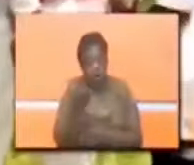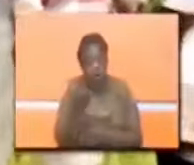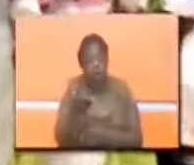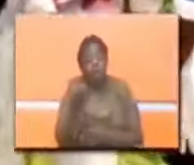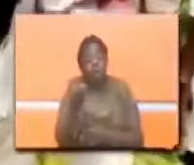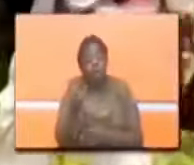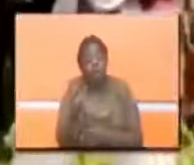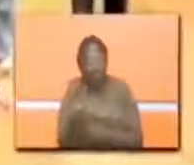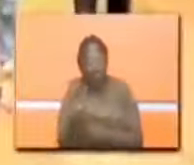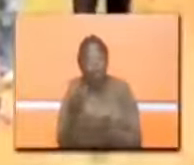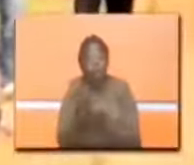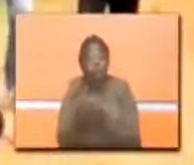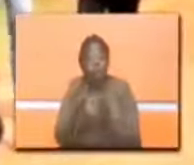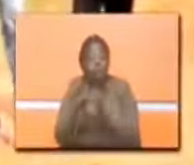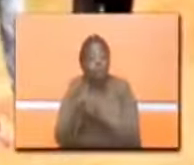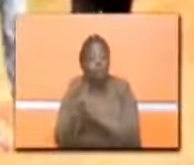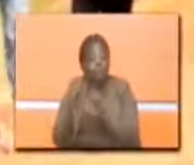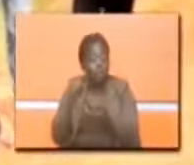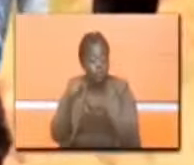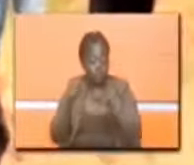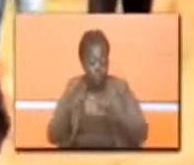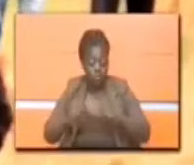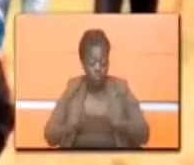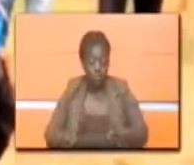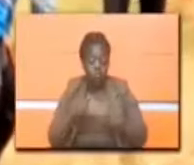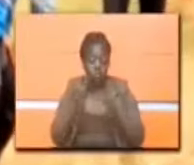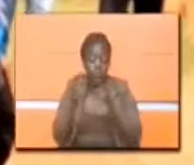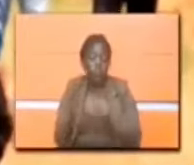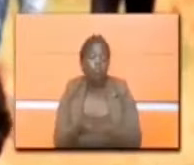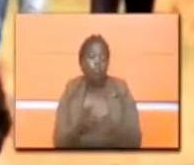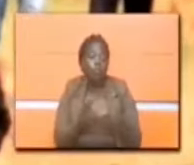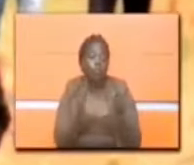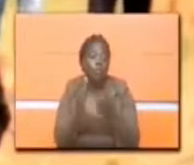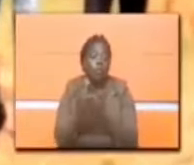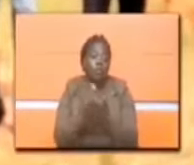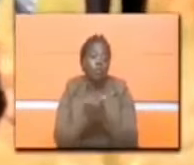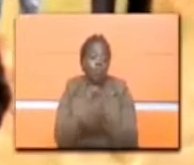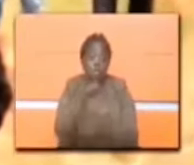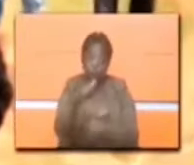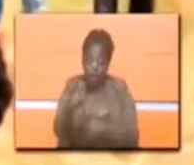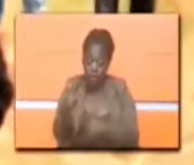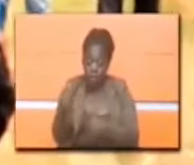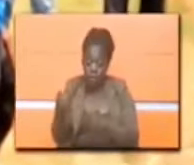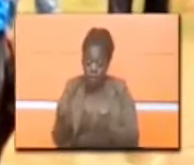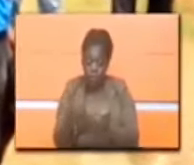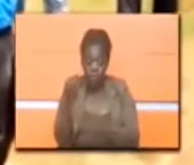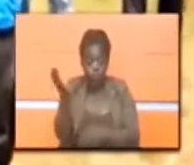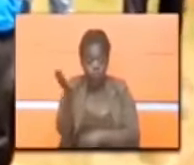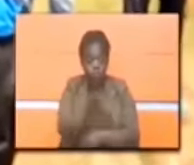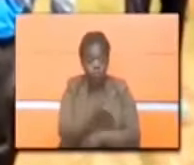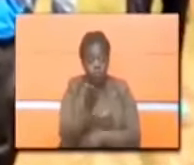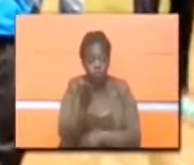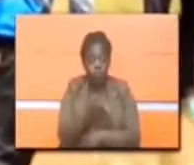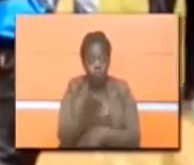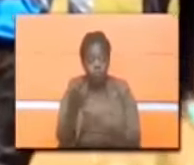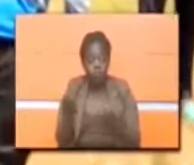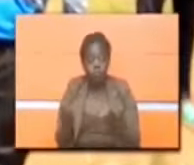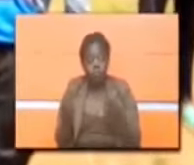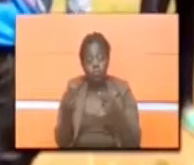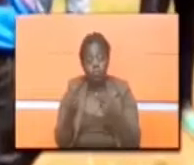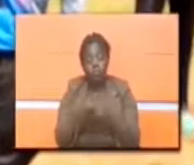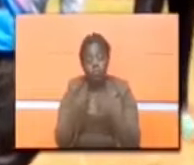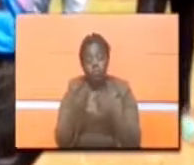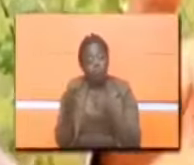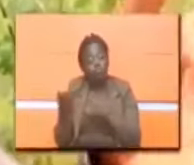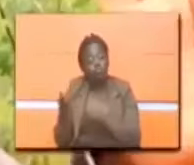Abatuuze basaba ab'ebyokwerinda okwongera okufuza abasuza ku tebuukye kuba waliwo ne bannaabwe be batemaatema ne babaleka nga bali ku